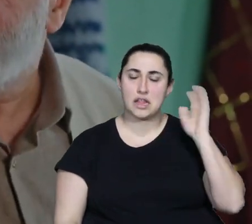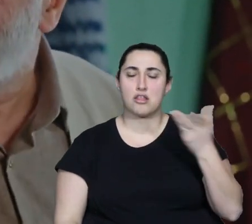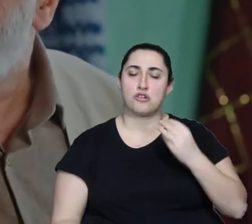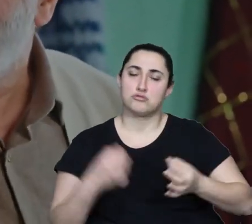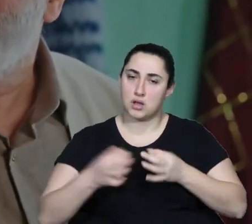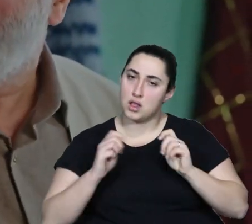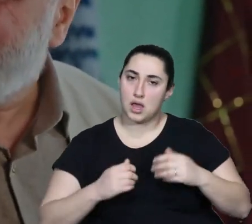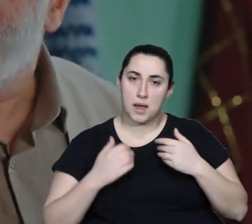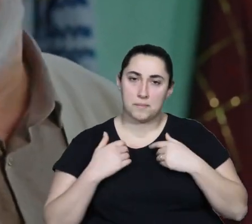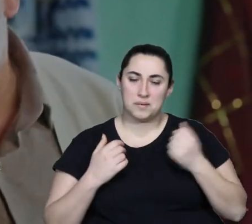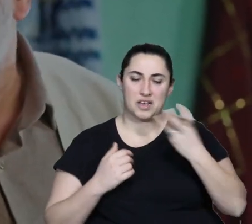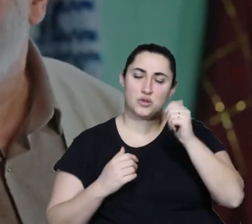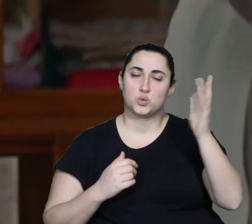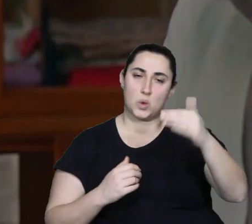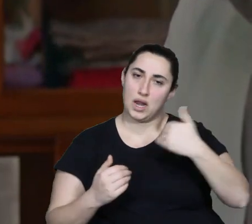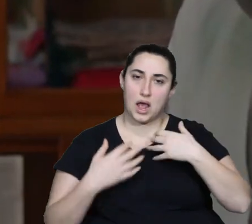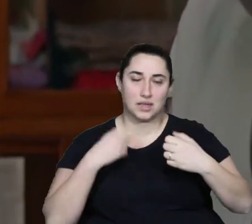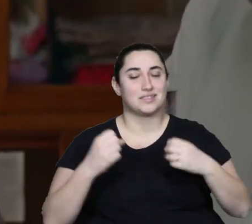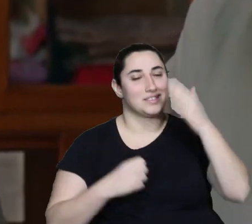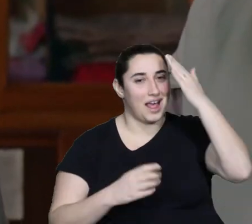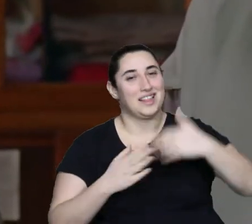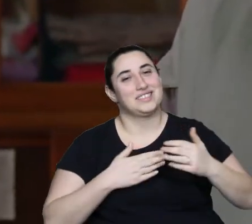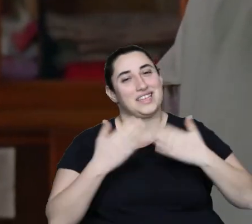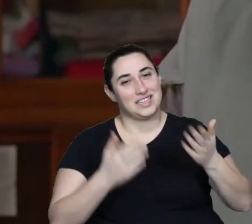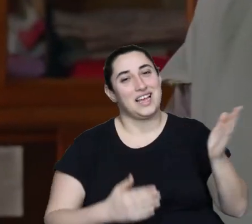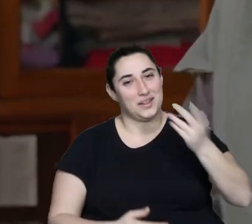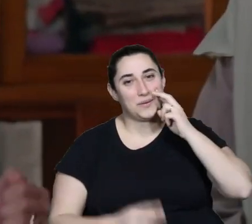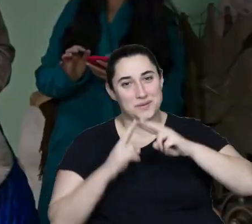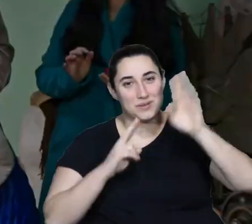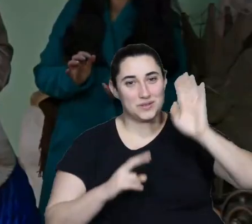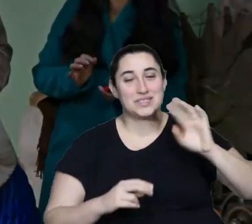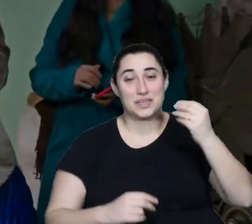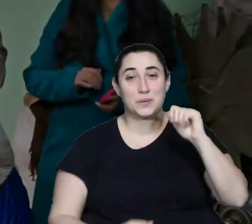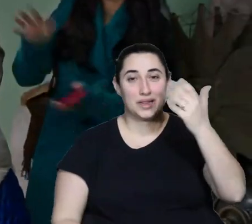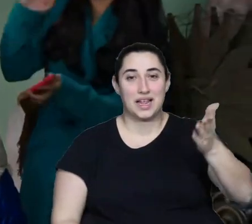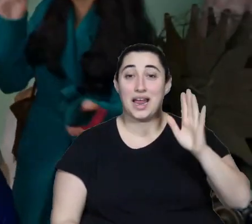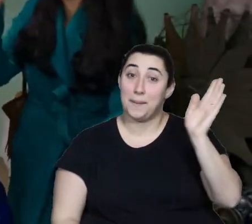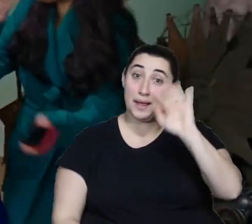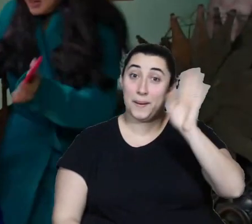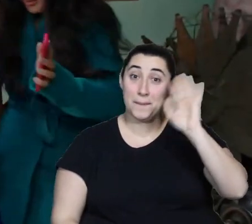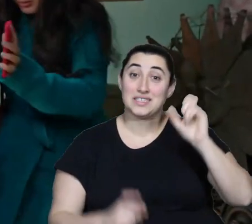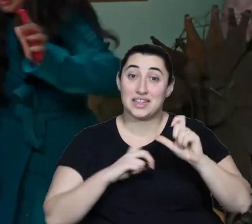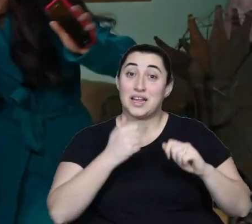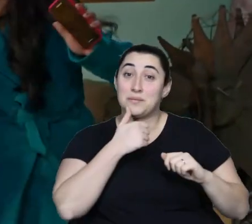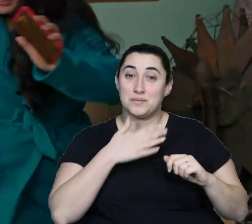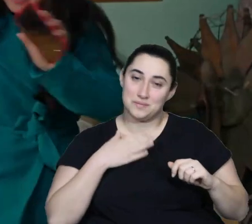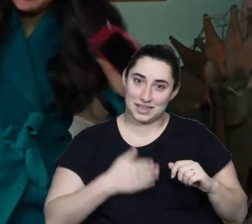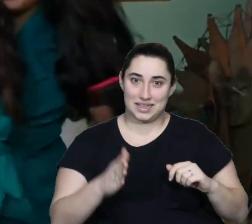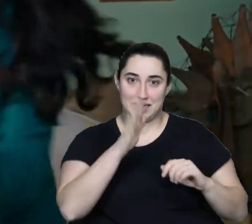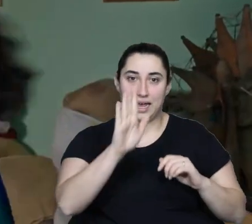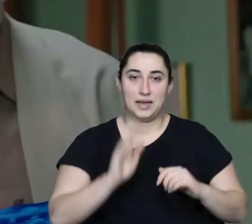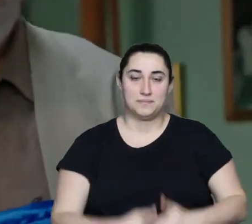iyi yaparım. Birkaç güne gelip alın. Sağ ol, eline sağlık. Haydi görüşürüz. İyi günler. Hadi bay bay Settar babacığım. Ben